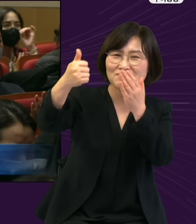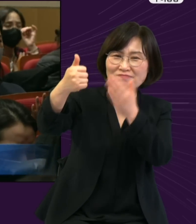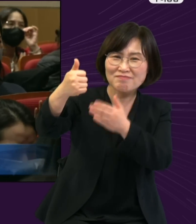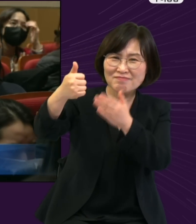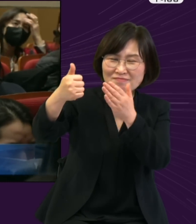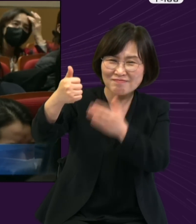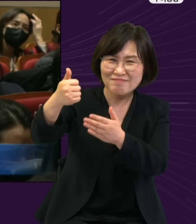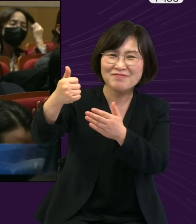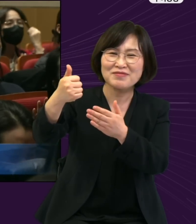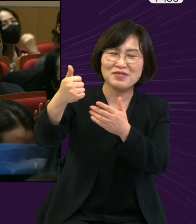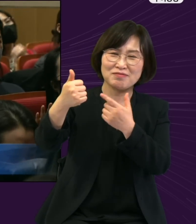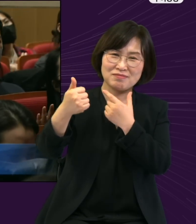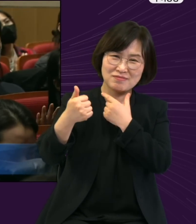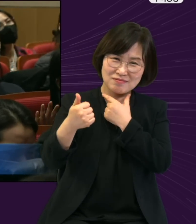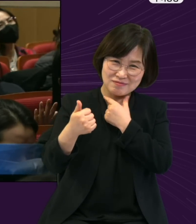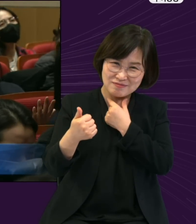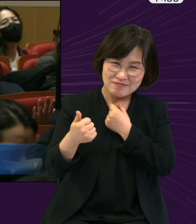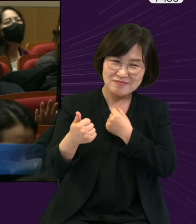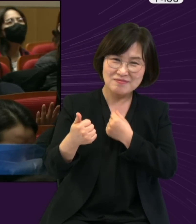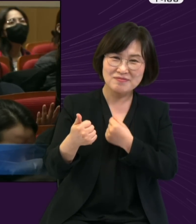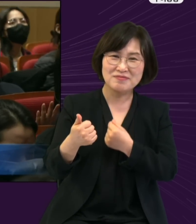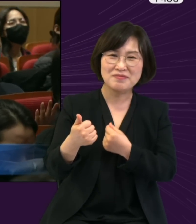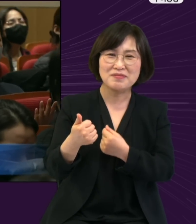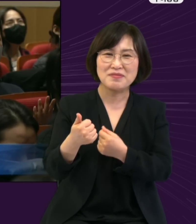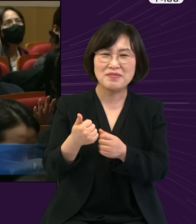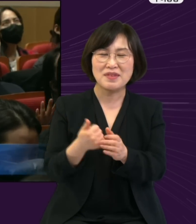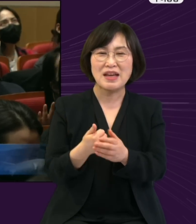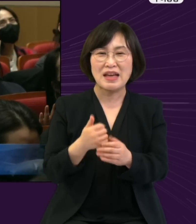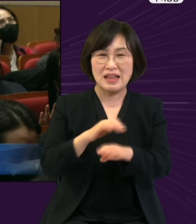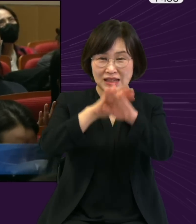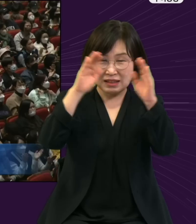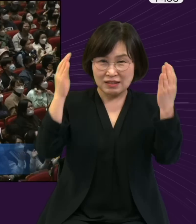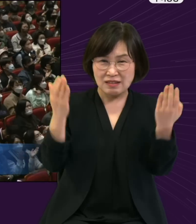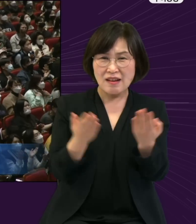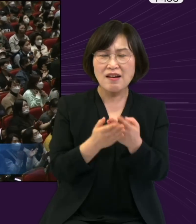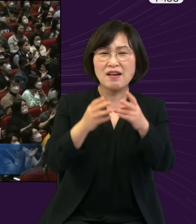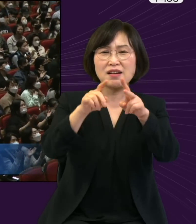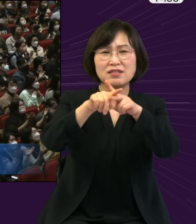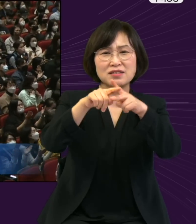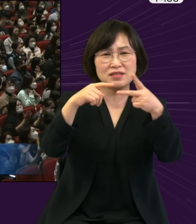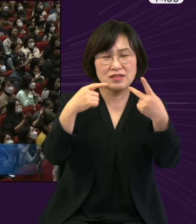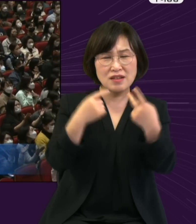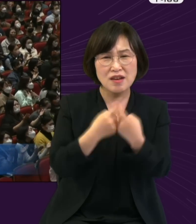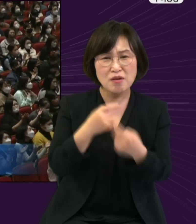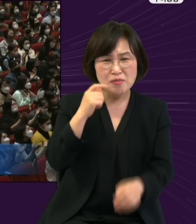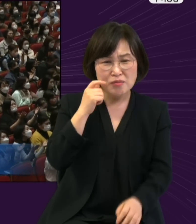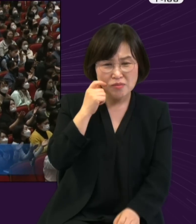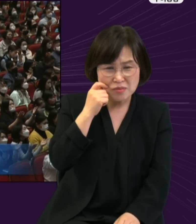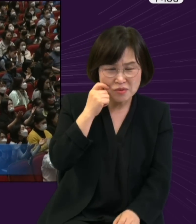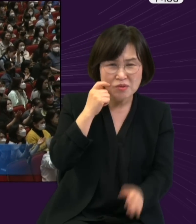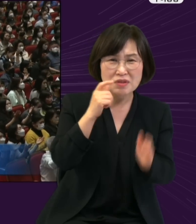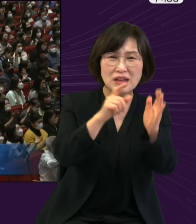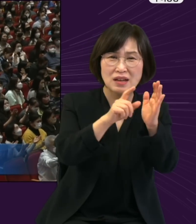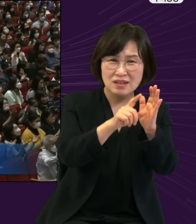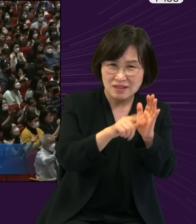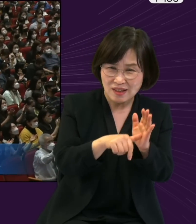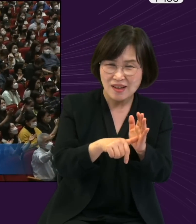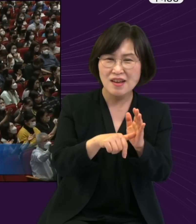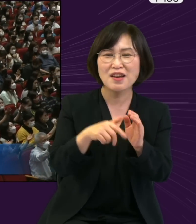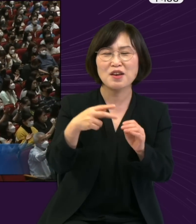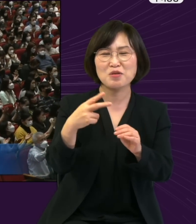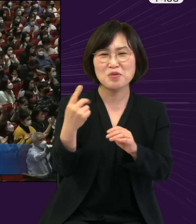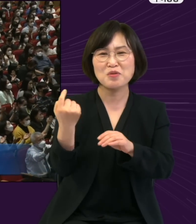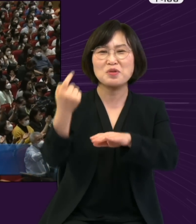구하게 하소서. 다 이해할 수 없을 때라도 이해할 수 없을